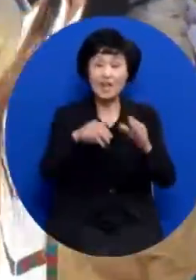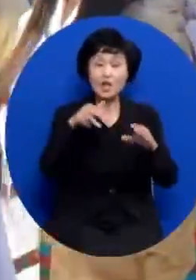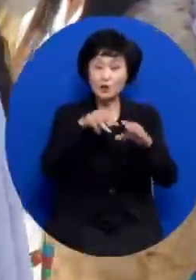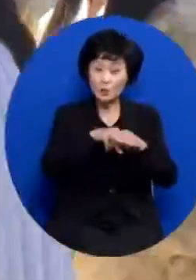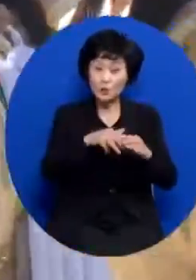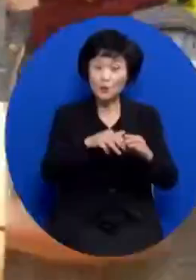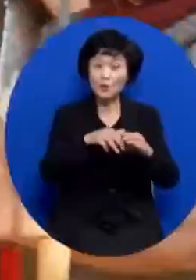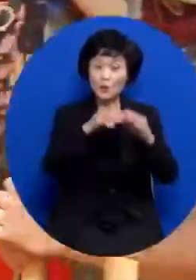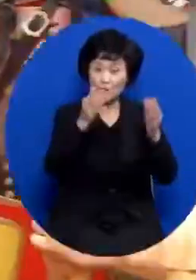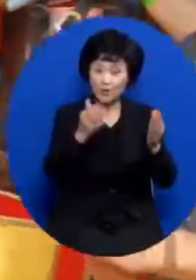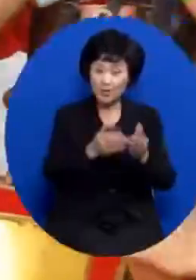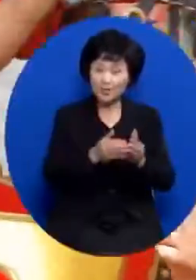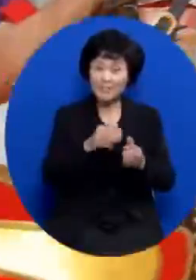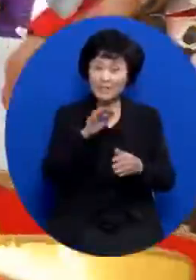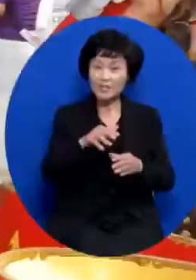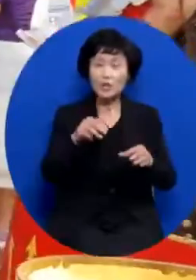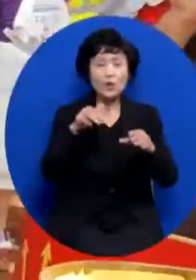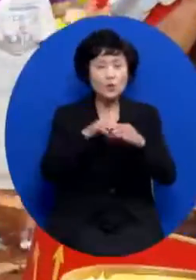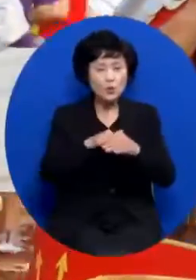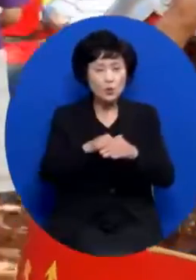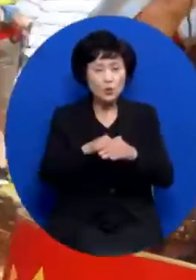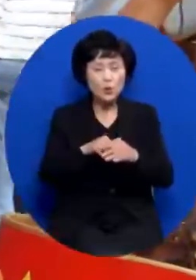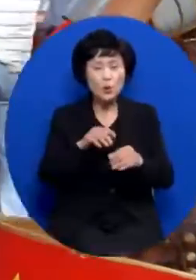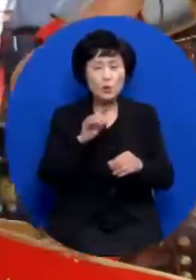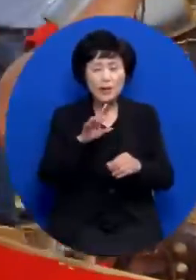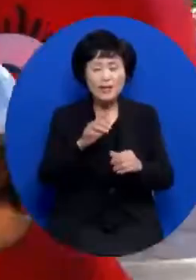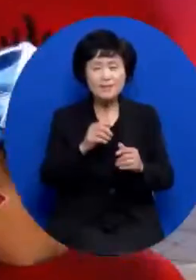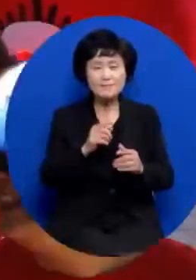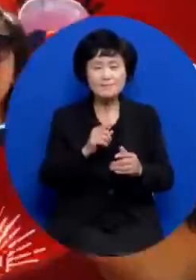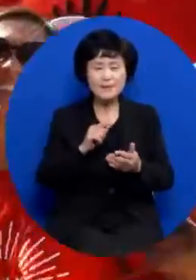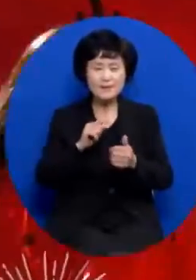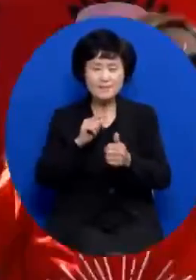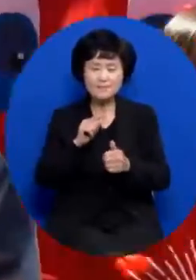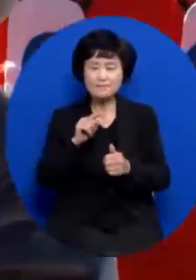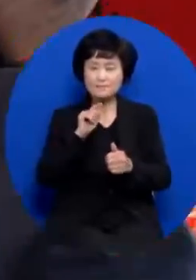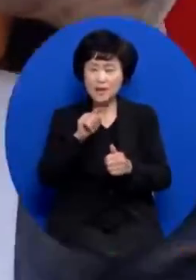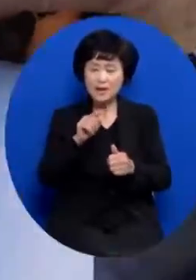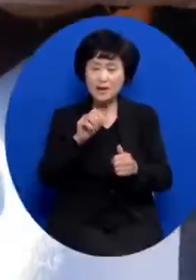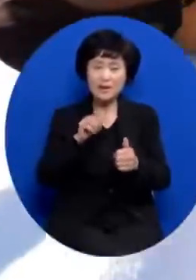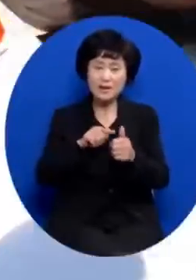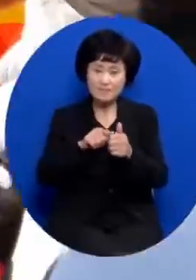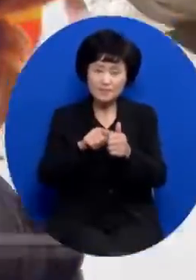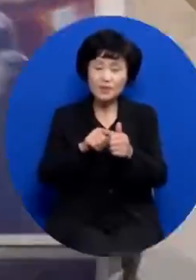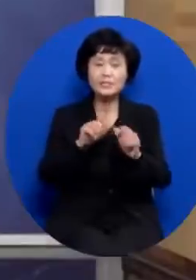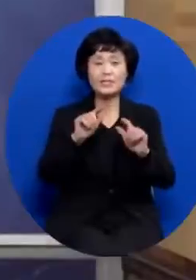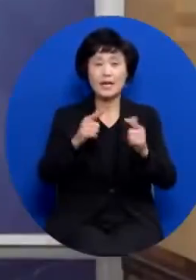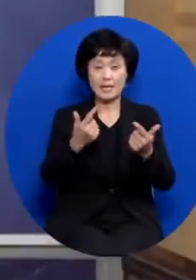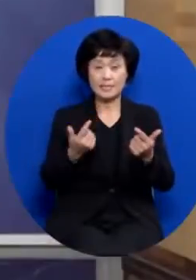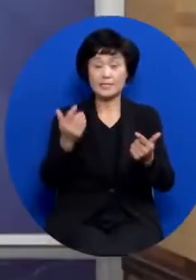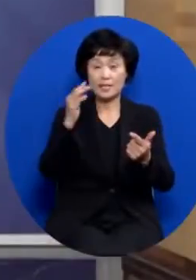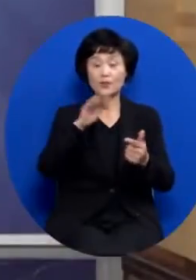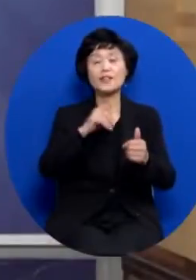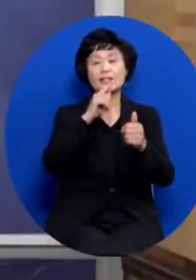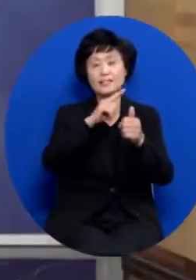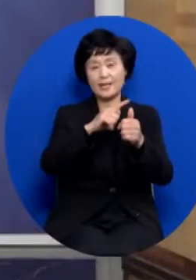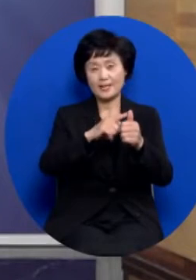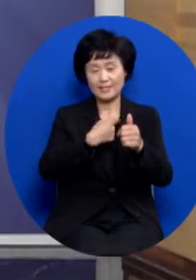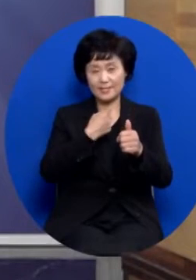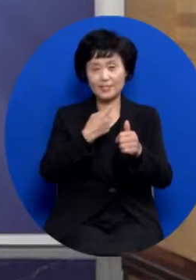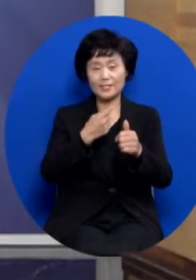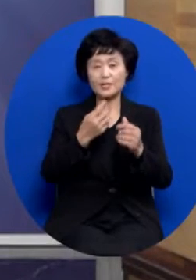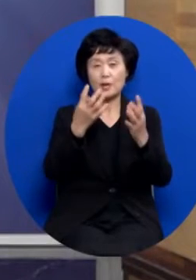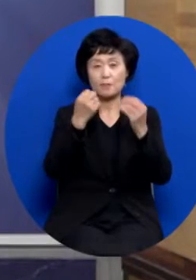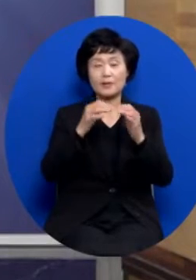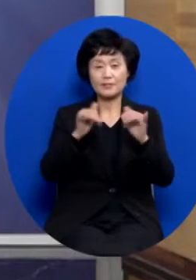일반 꼭 종교적인 것을 너무 강조하지 않더라도 문화적 행사와 연계해서 자연스럽게 일반